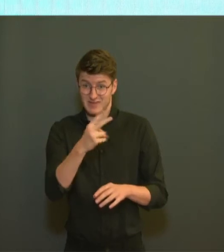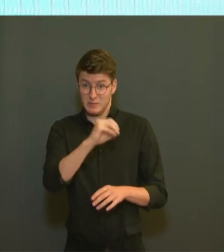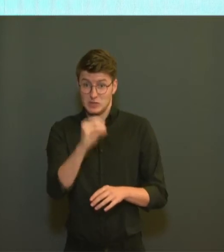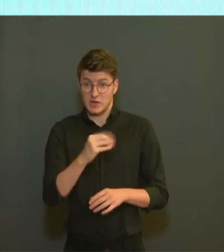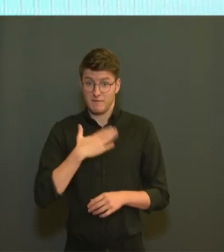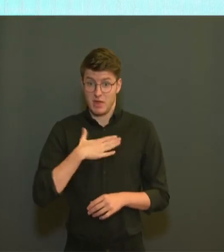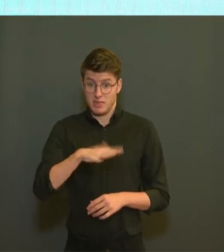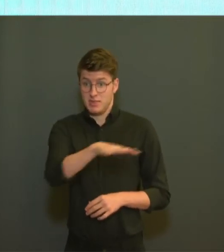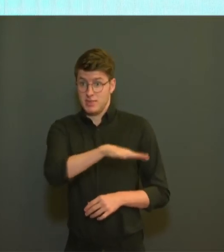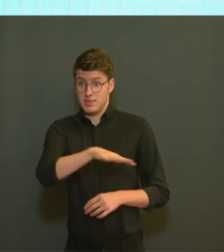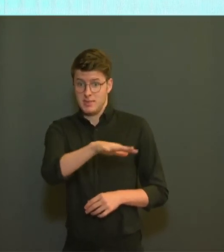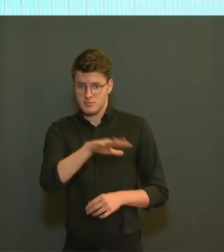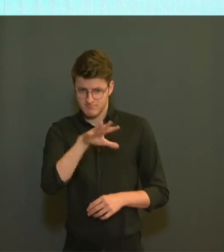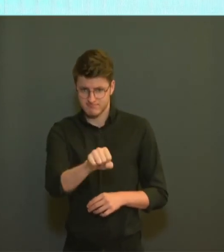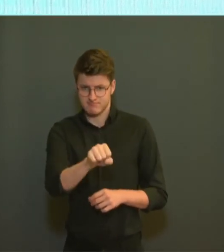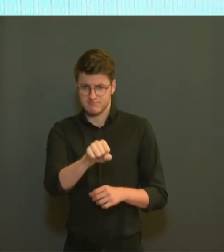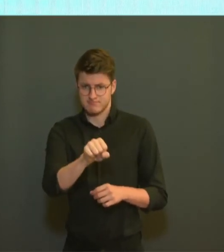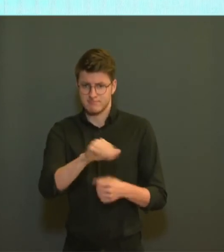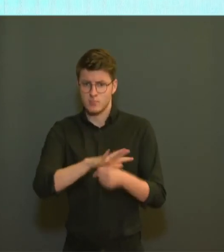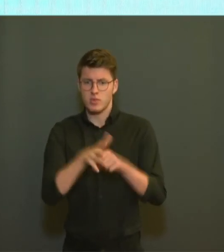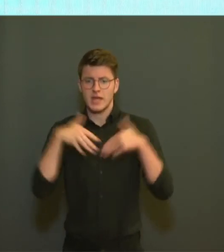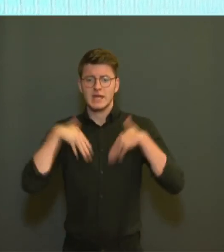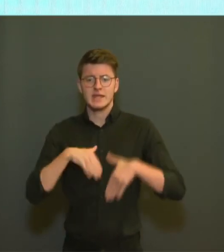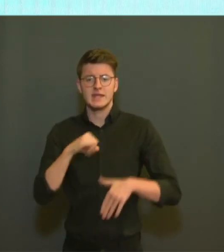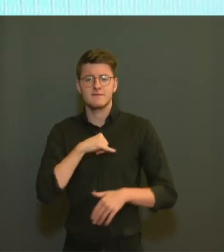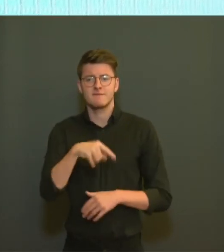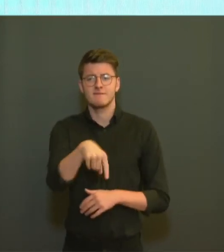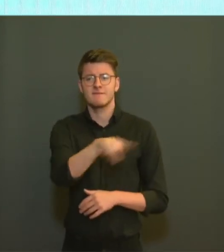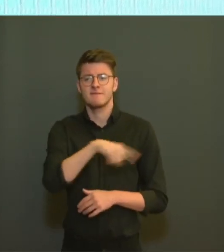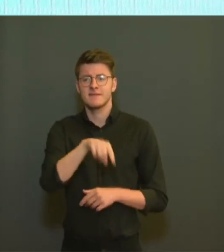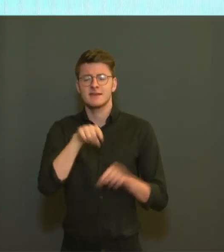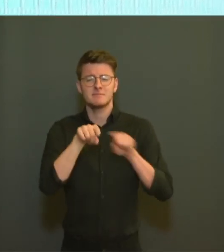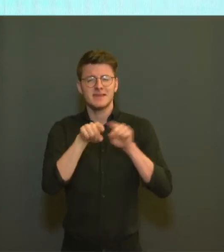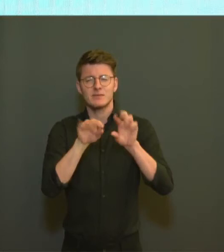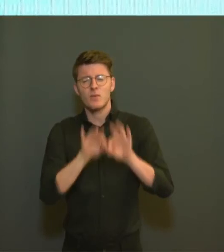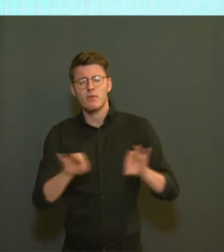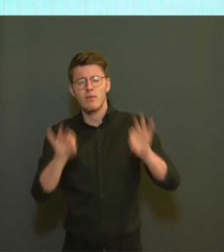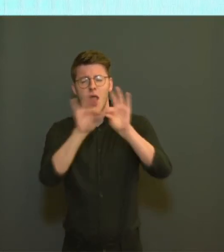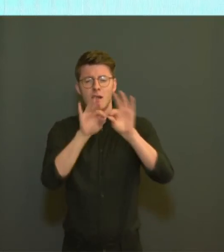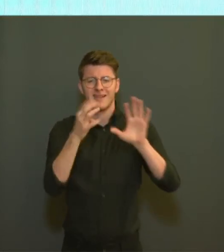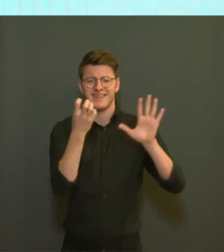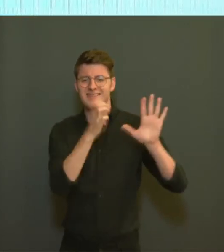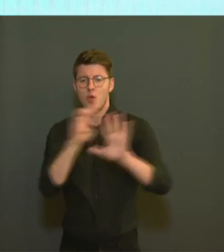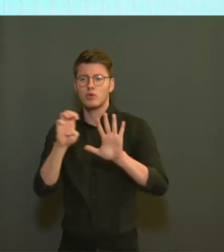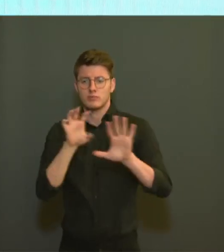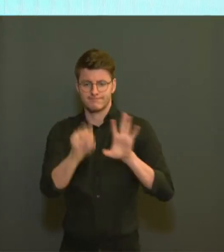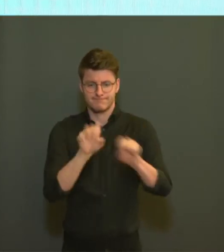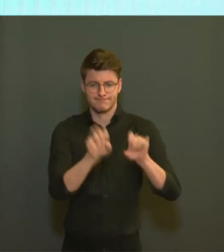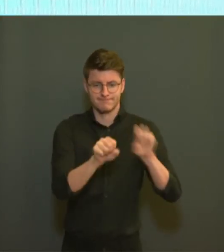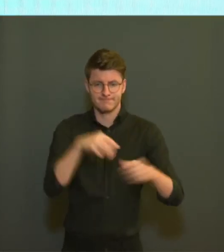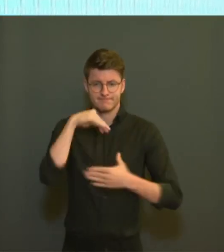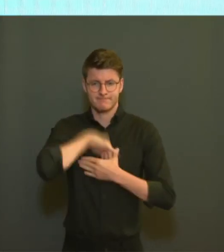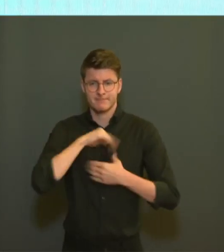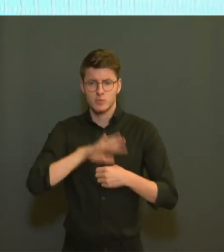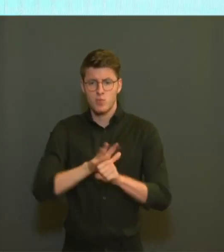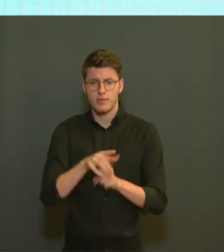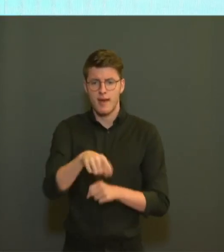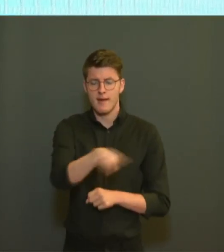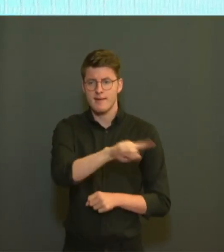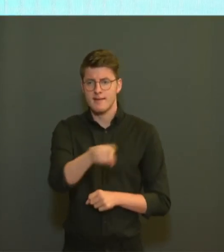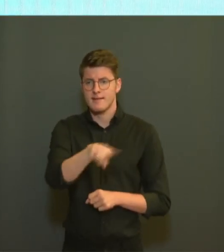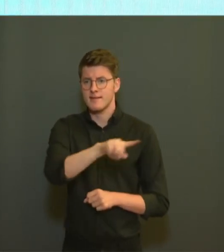ongeveer overeen met een 900-tal personen die positief getest hebben na terugkeer uit een rode zone in de